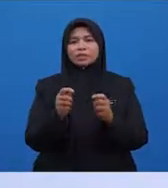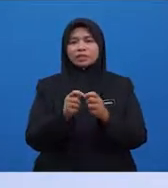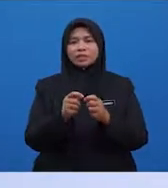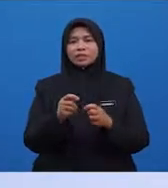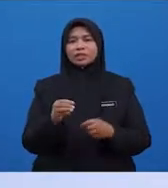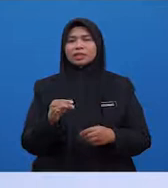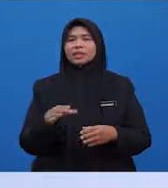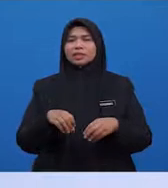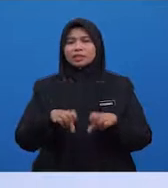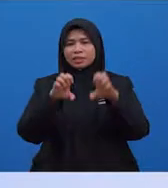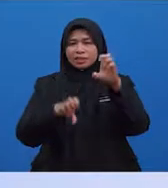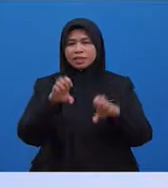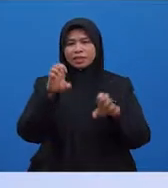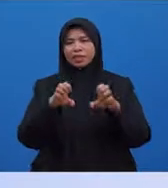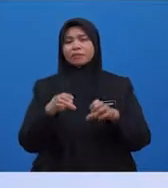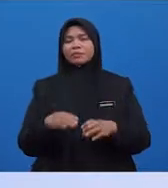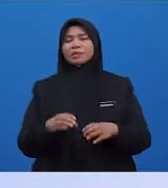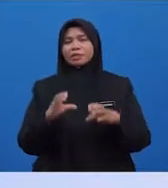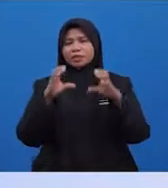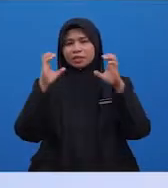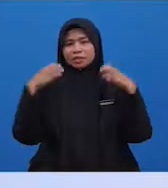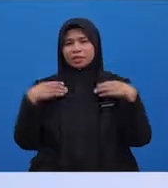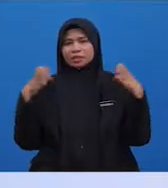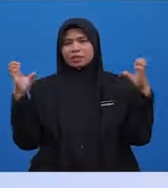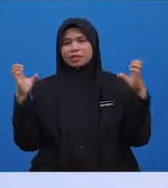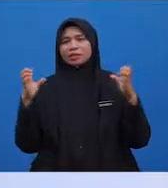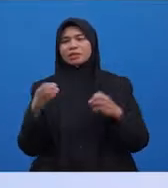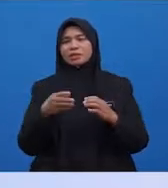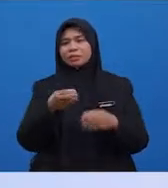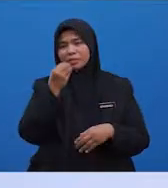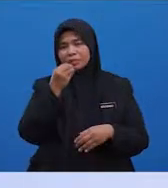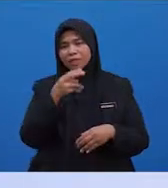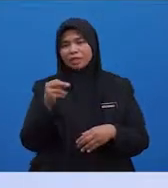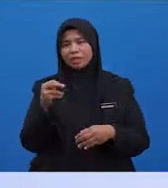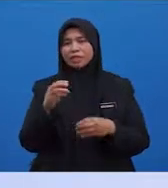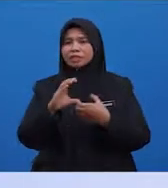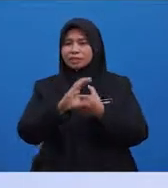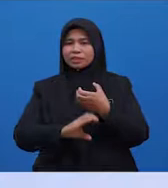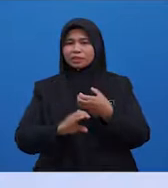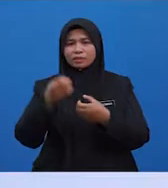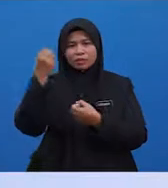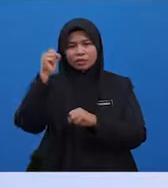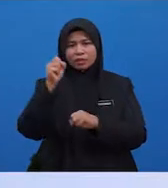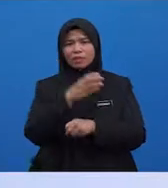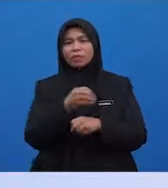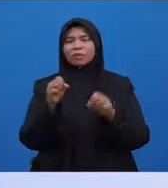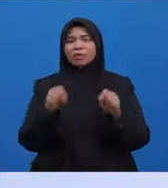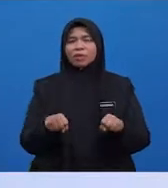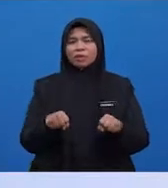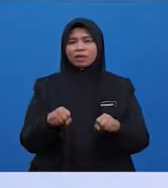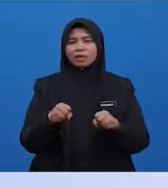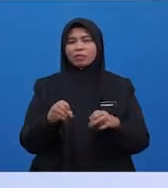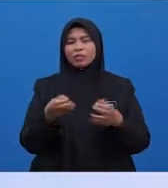senam, komponen kecergasan, pemakanan, kecederaan sukan serta boleh